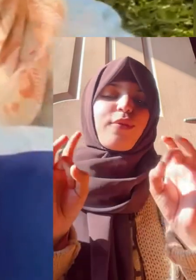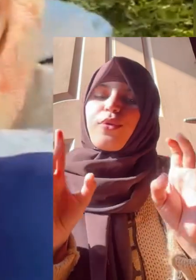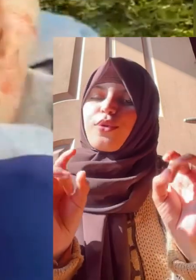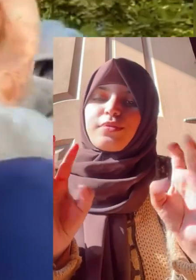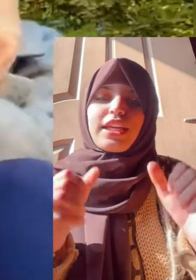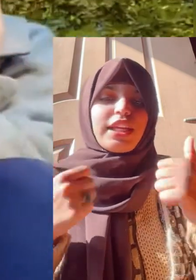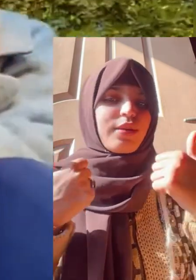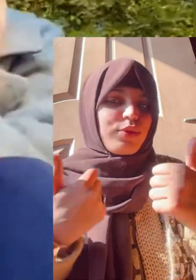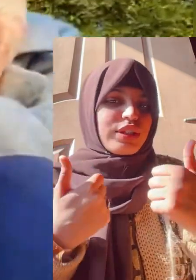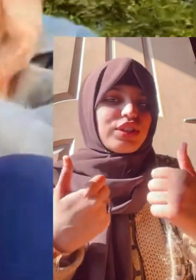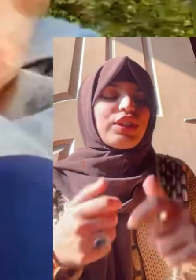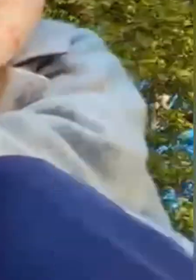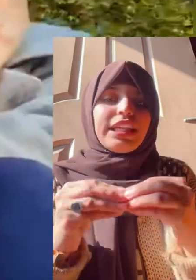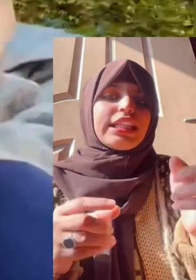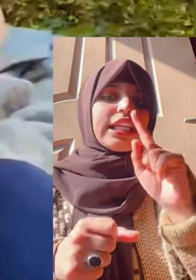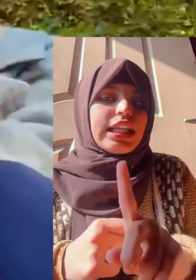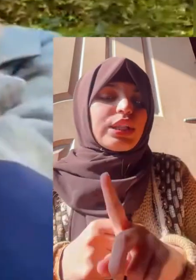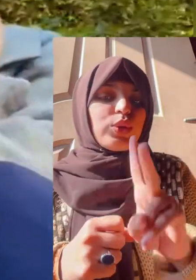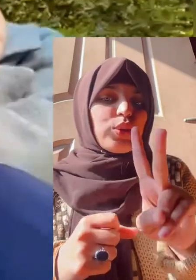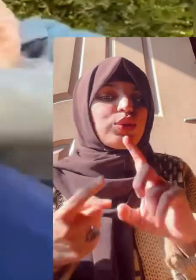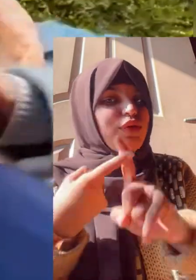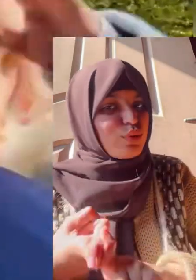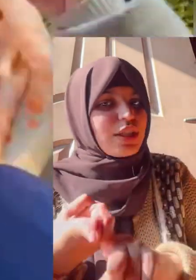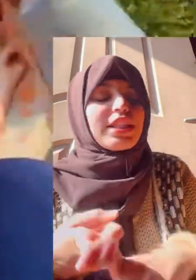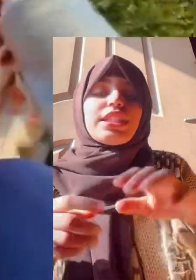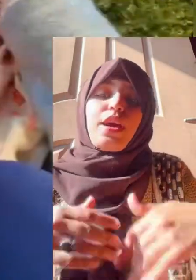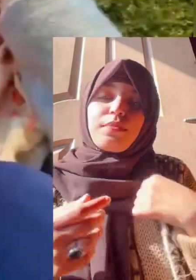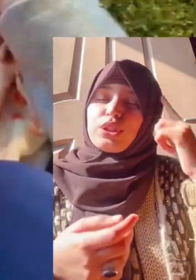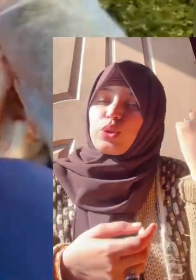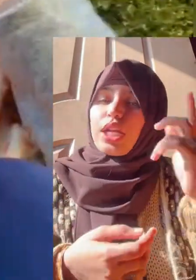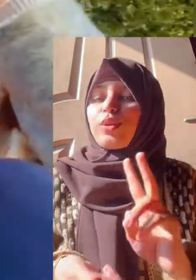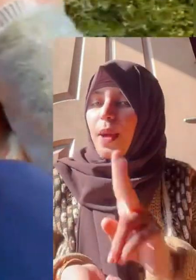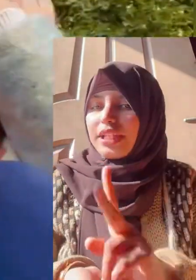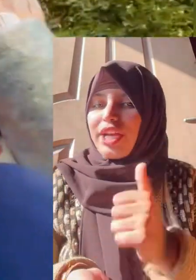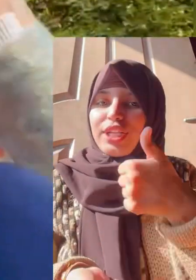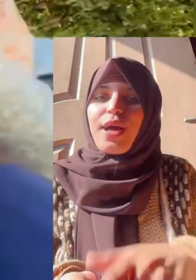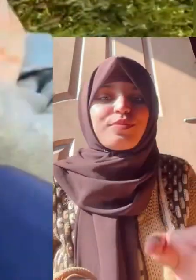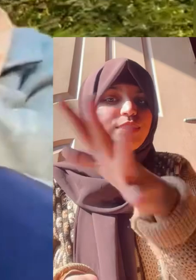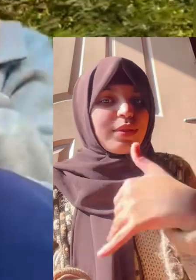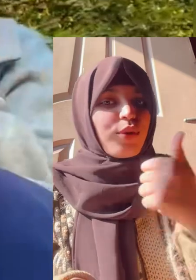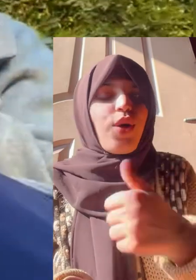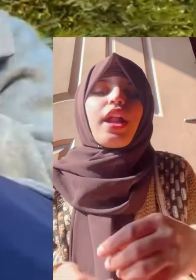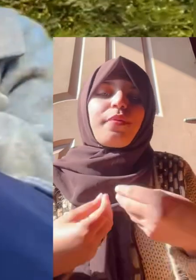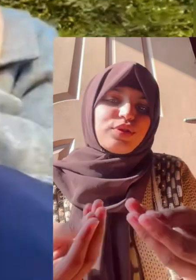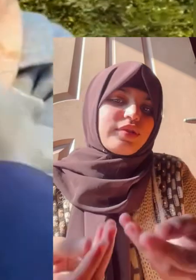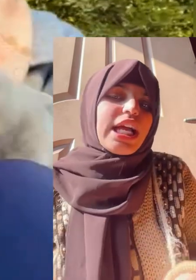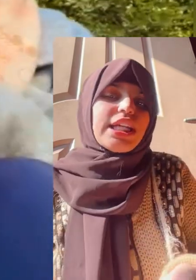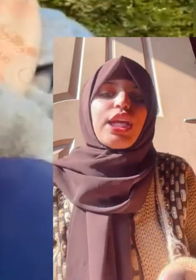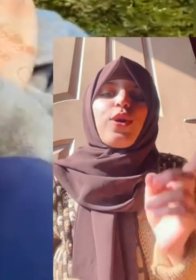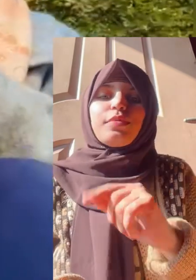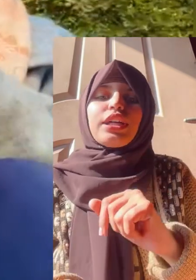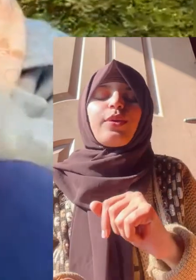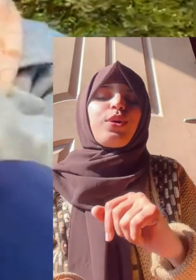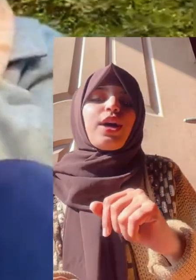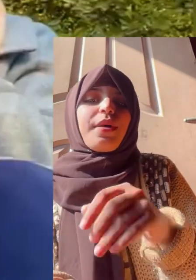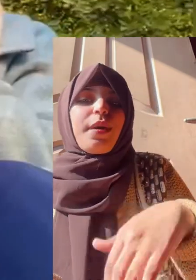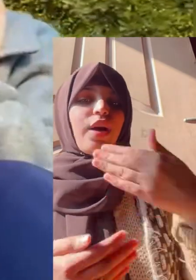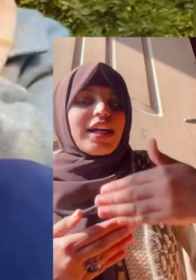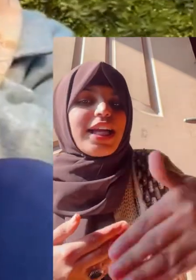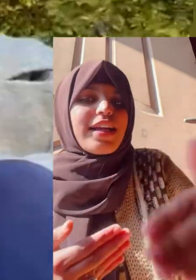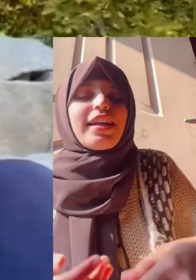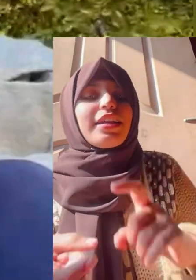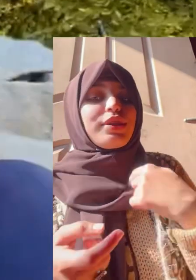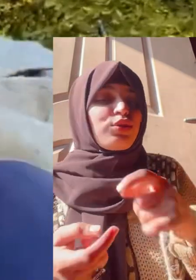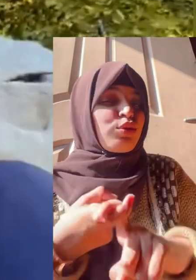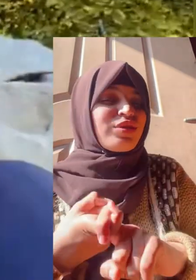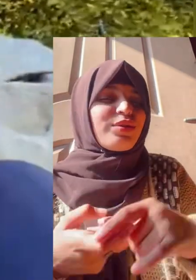में भी कर देना प्लीज़। है तो सोनी है मेरी सहेली वैसे। और उसके बाद जो है ना, और मेरी को मजबूरी नहीं है, वो मैं मजाक कर रही